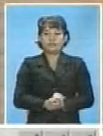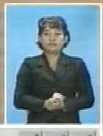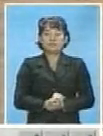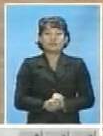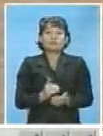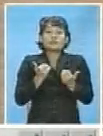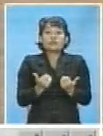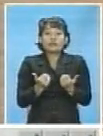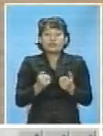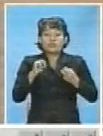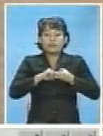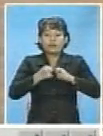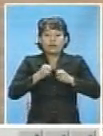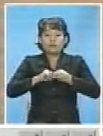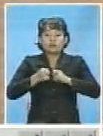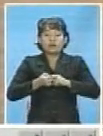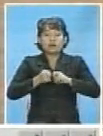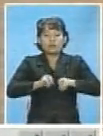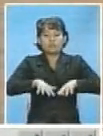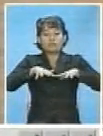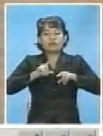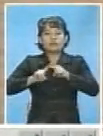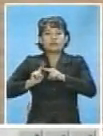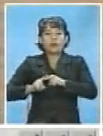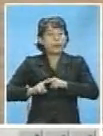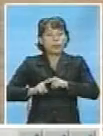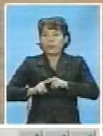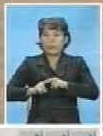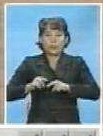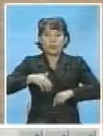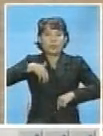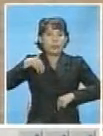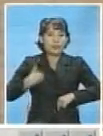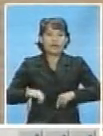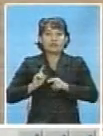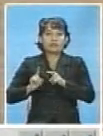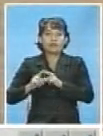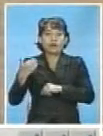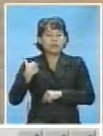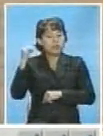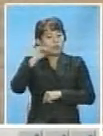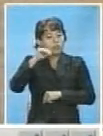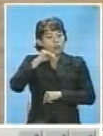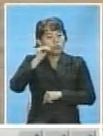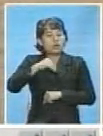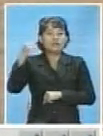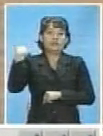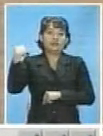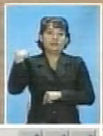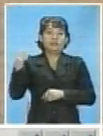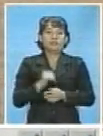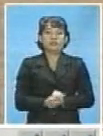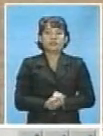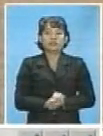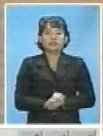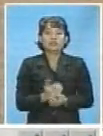ต้องเผชิญกับวิกฤตภัยพิบัติทางธรรมชาติที่รุนแรงหนักหน่วงและก็ถี่มากขึ้นทุกวันส่งผลให้เกิด